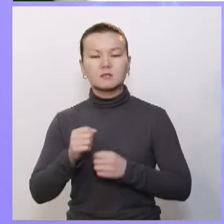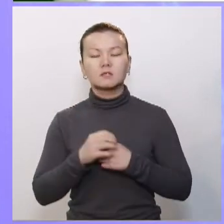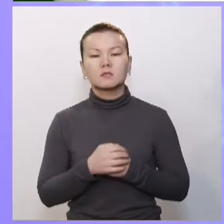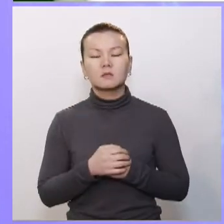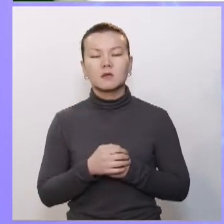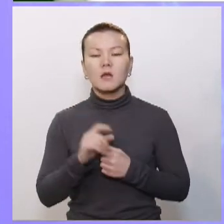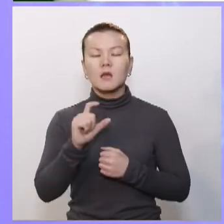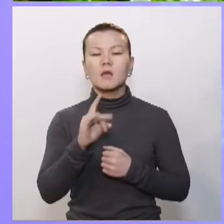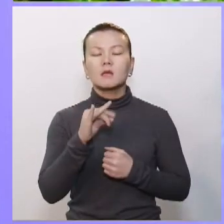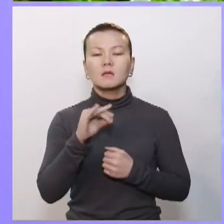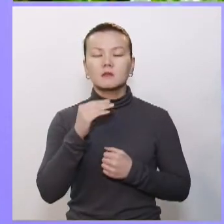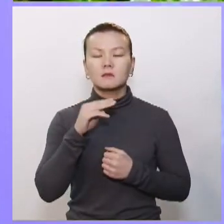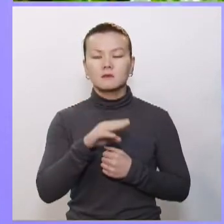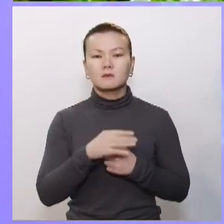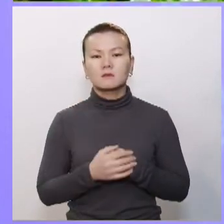Эрит.